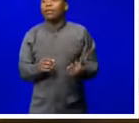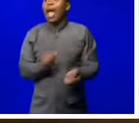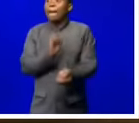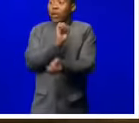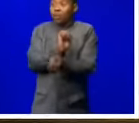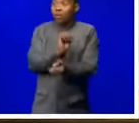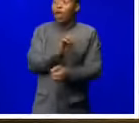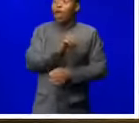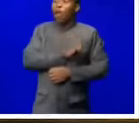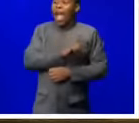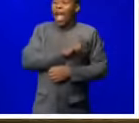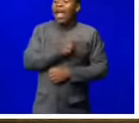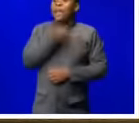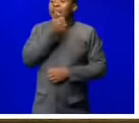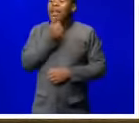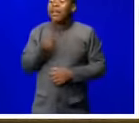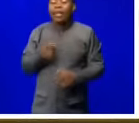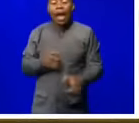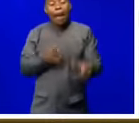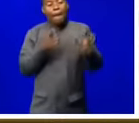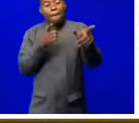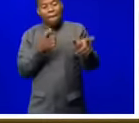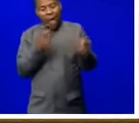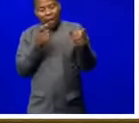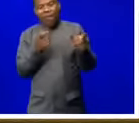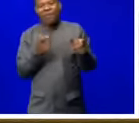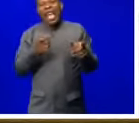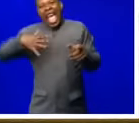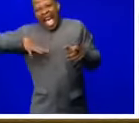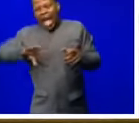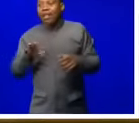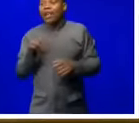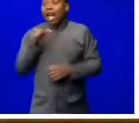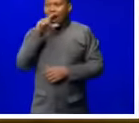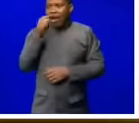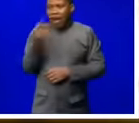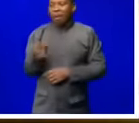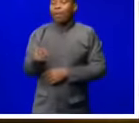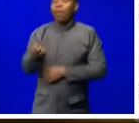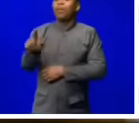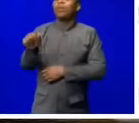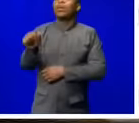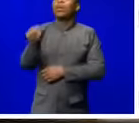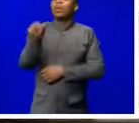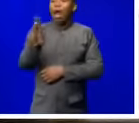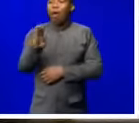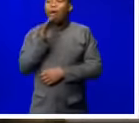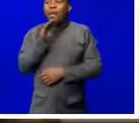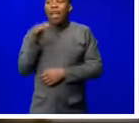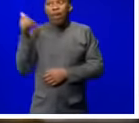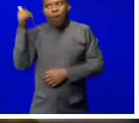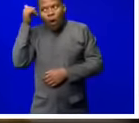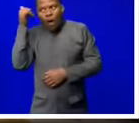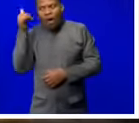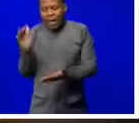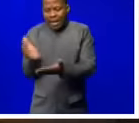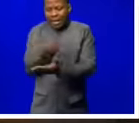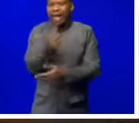nelicala lekwethusa ngesibhamu Pasco Antonio Mikwitau bamemuka lucingo lolungabita imali